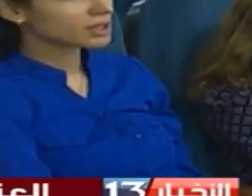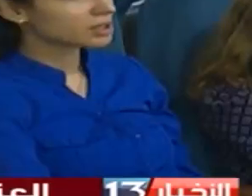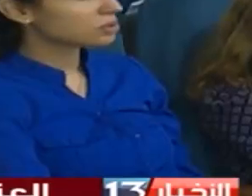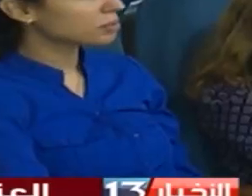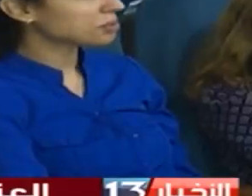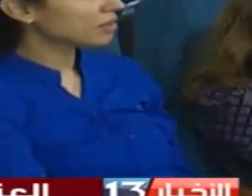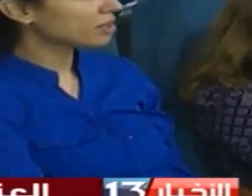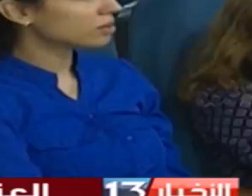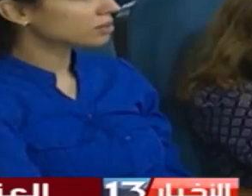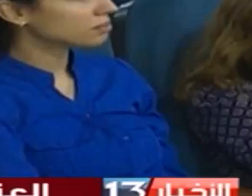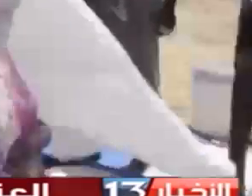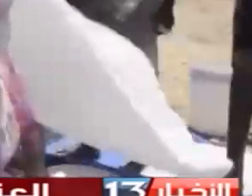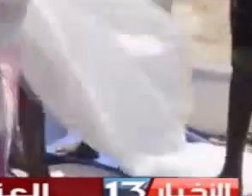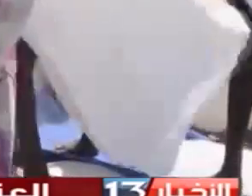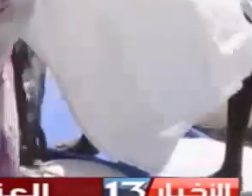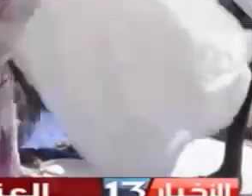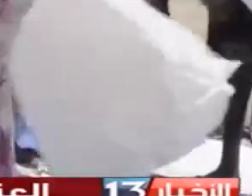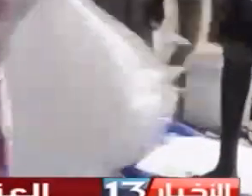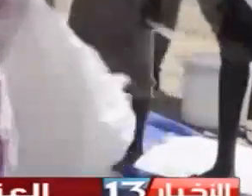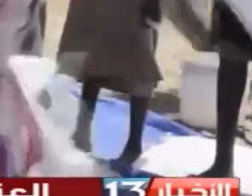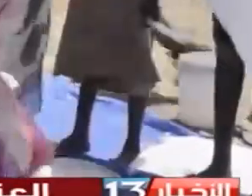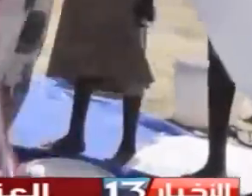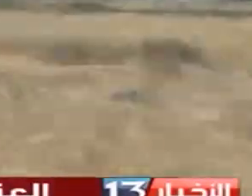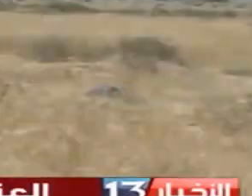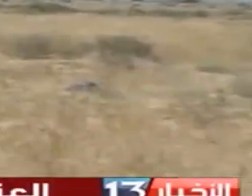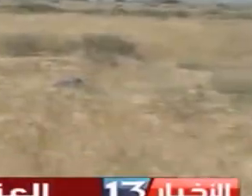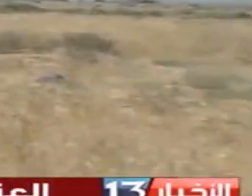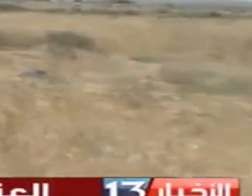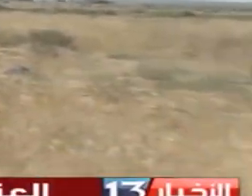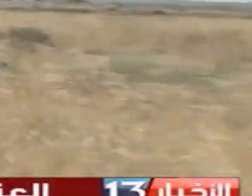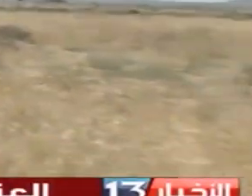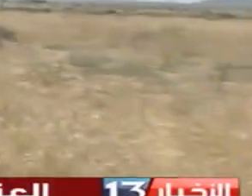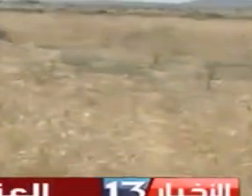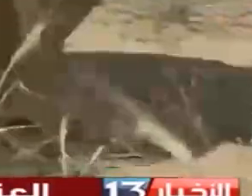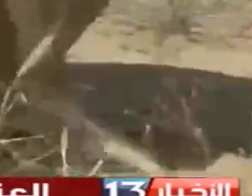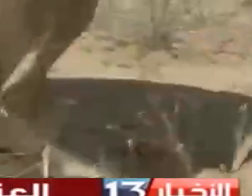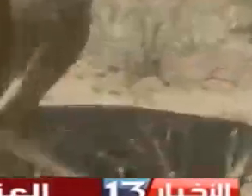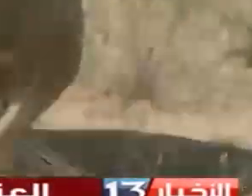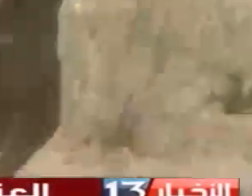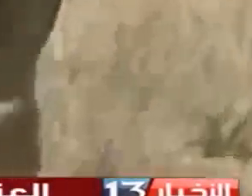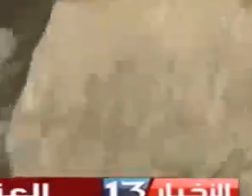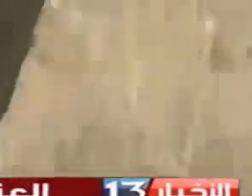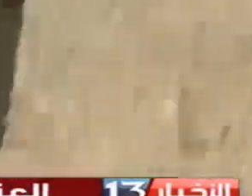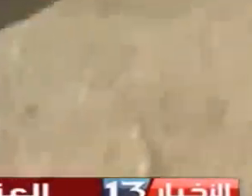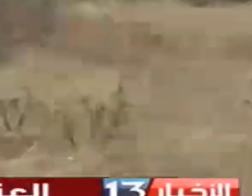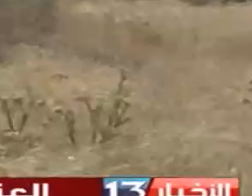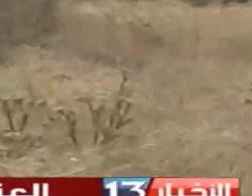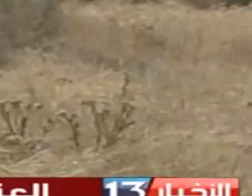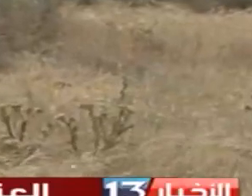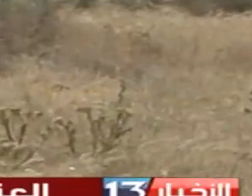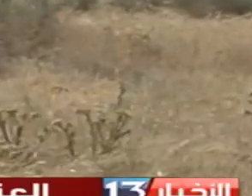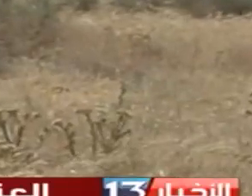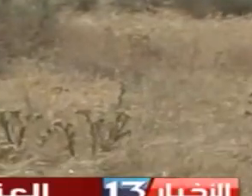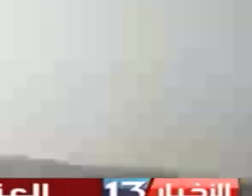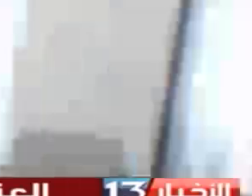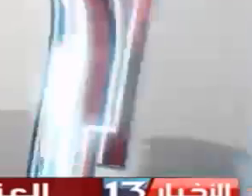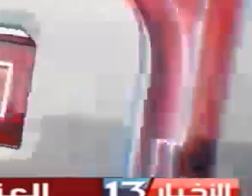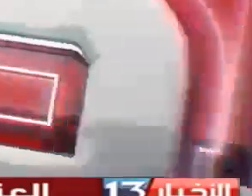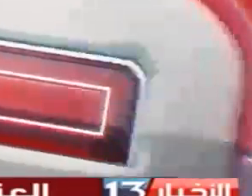جديده لل سلاحه المستديمه محور توصيه ندوه وطنيه بمناسبه الاحتفاء باليوم العالمي للغذاء